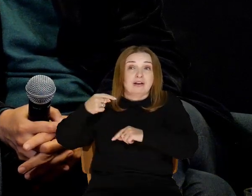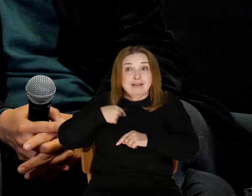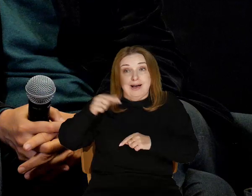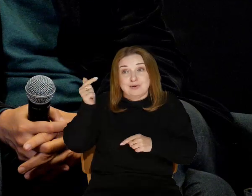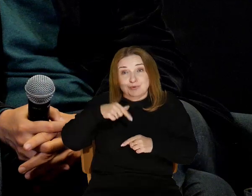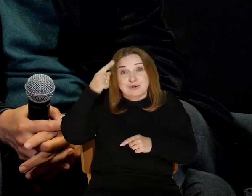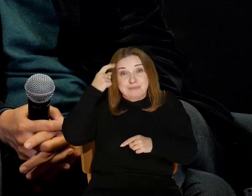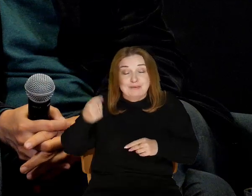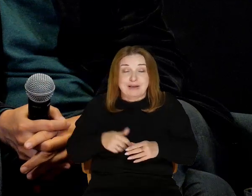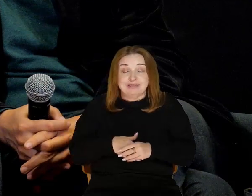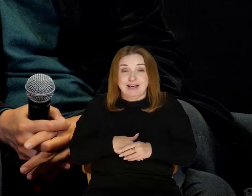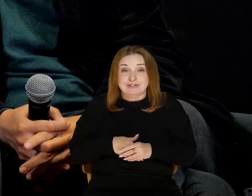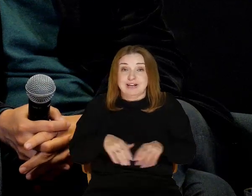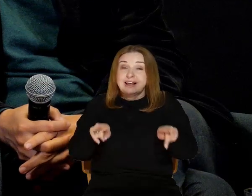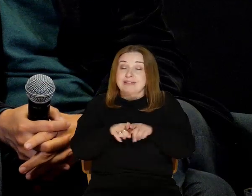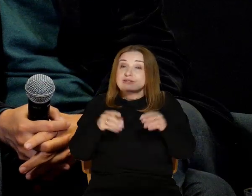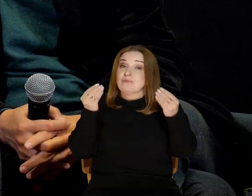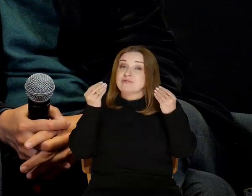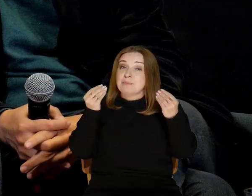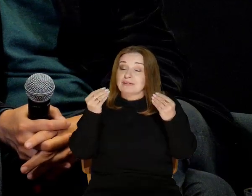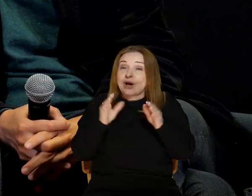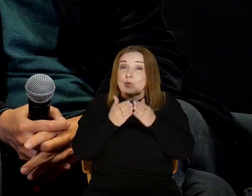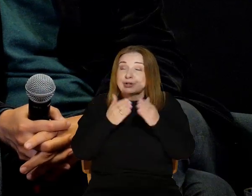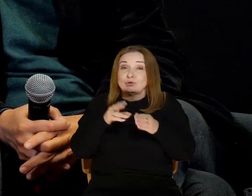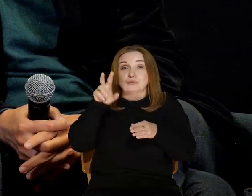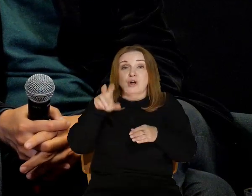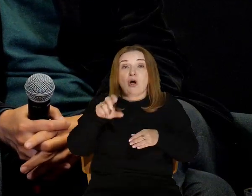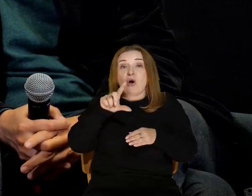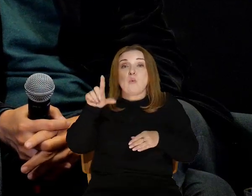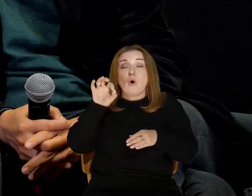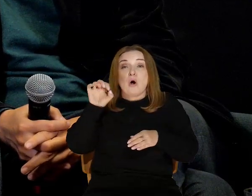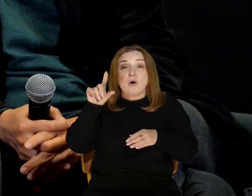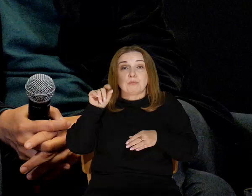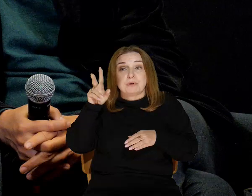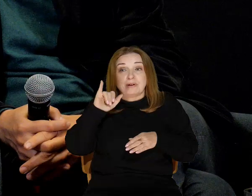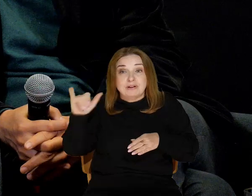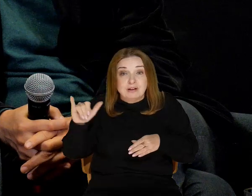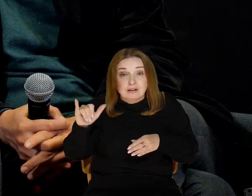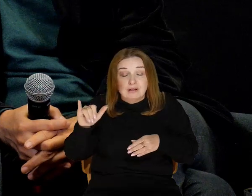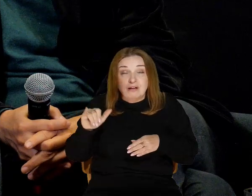pamiętam, ale zresztą no, wspaniała książka Chłopki też nam jakby pokazuje,